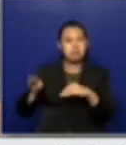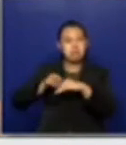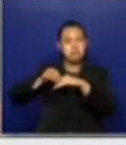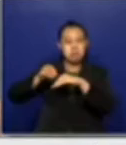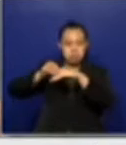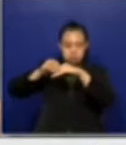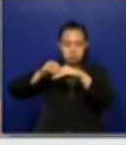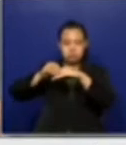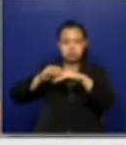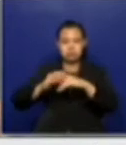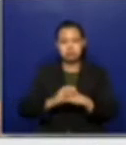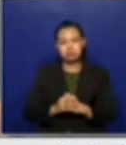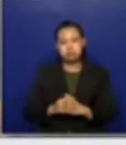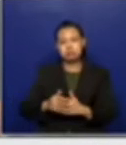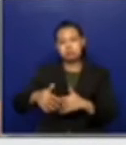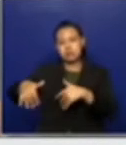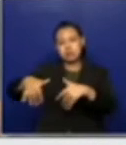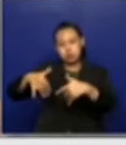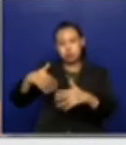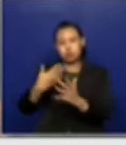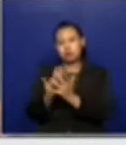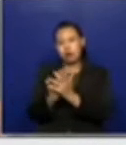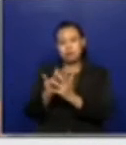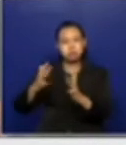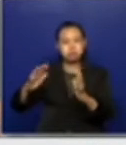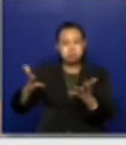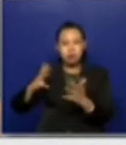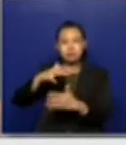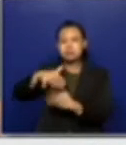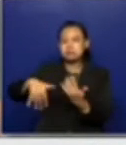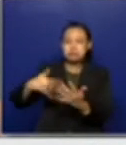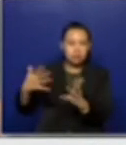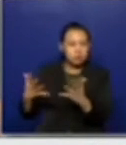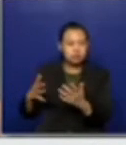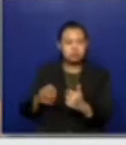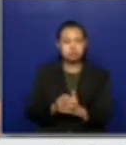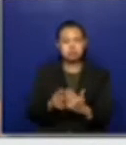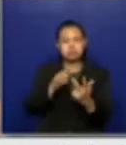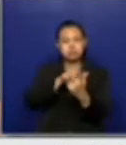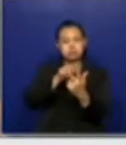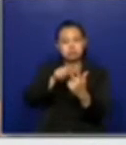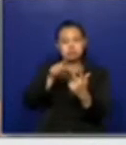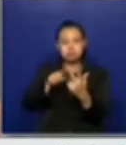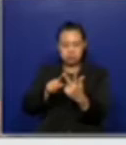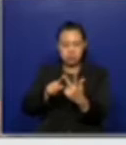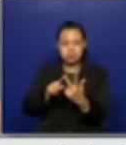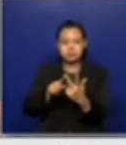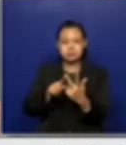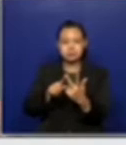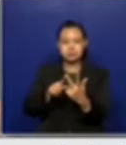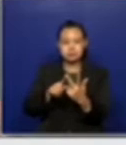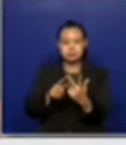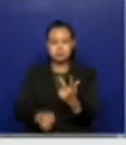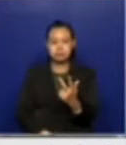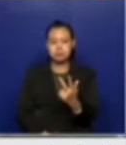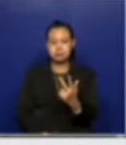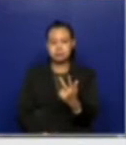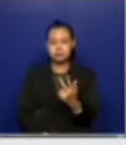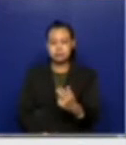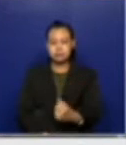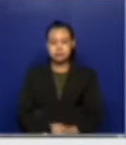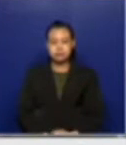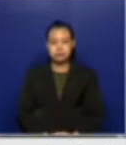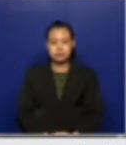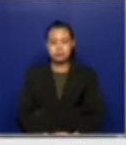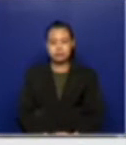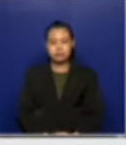ชาชนก็ถังแตกท่านประธานที่เคารพครับนอกเหนือจากภูเขาน้ำแข็ง3ลูกดังกล่าวที่สะ